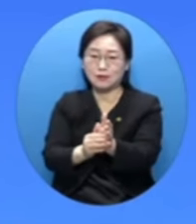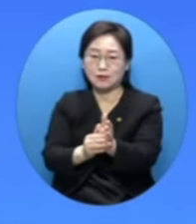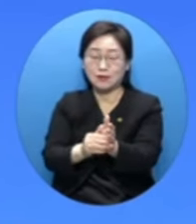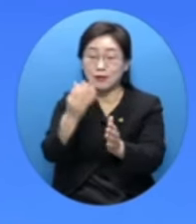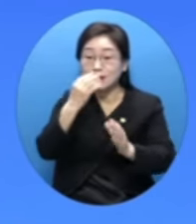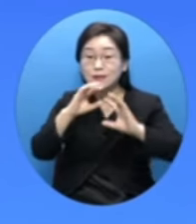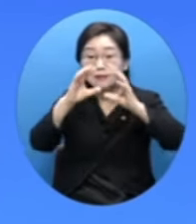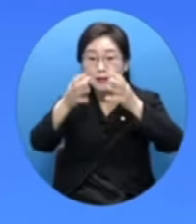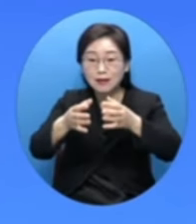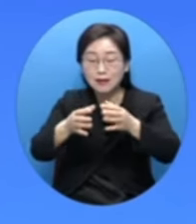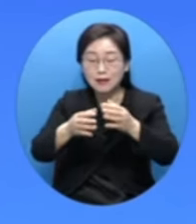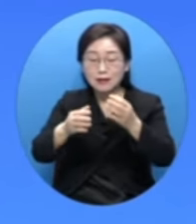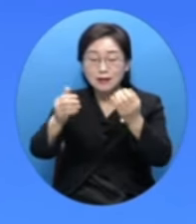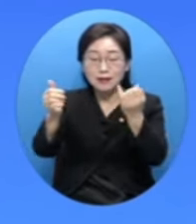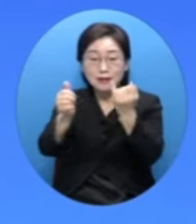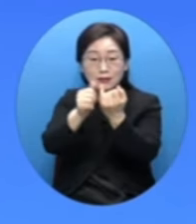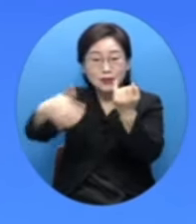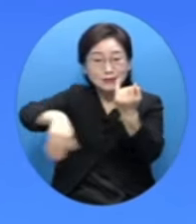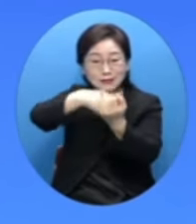처녀들은